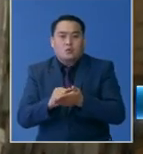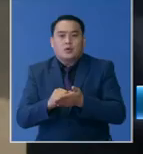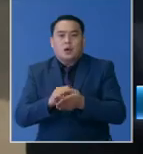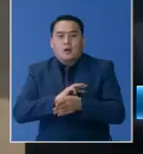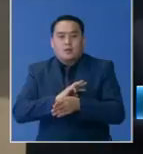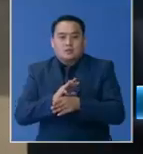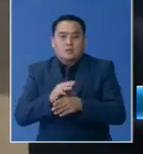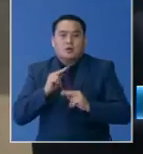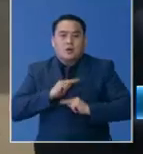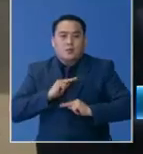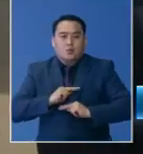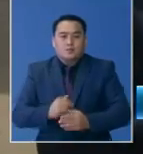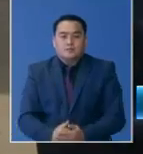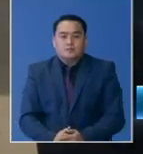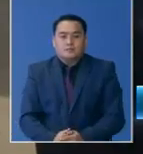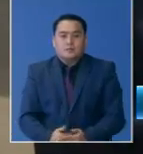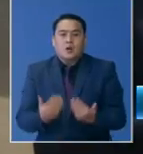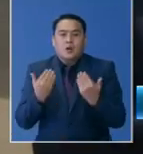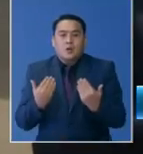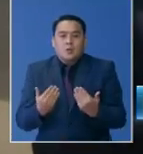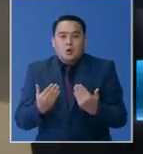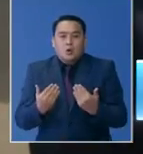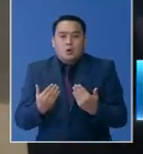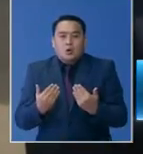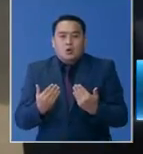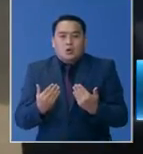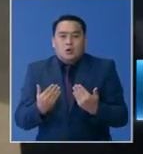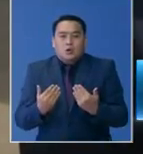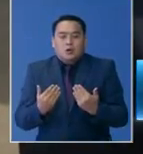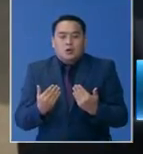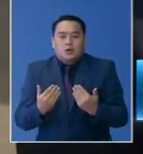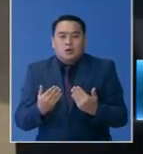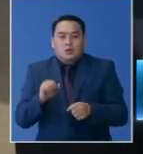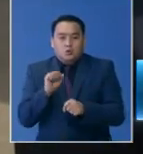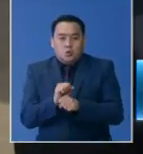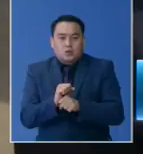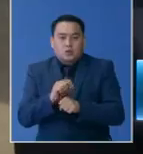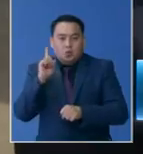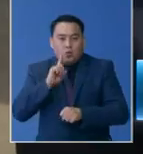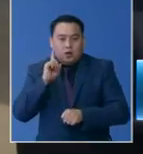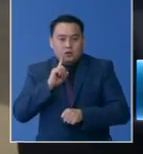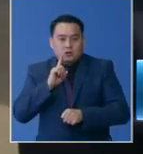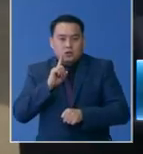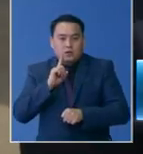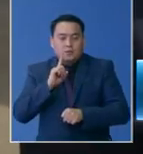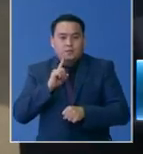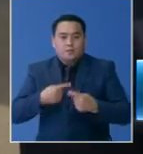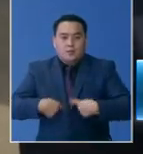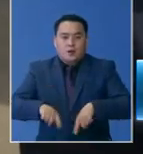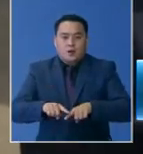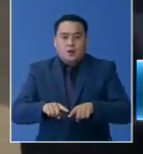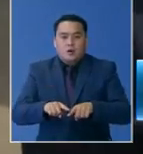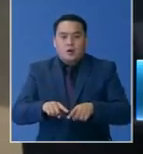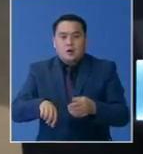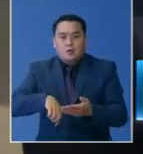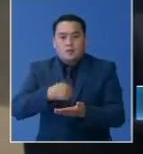көрінеді. Бүгінгі таңда бұл жерде рұқсат салынып отыр. Бүгінгі күнде тоқтаттық. департамент архитектуры госконтролмен